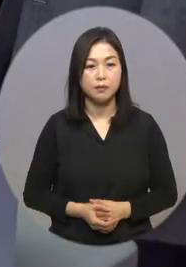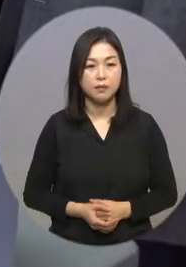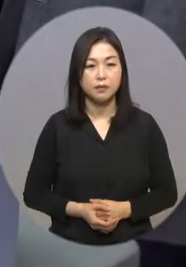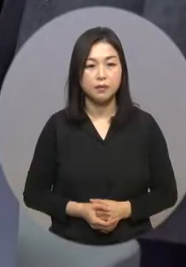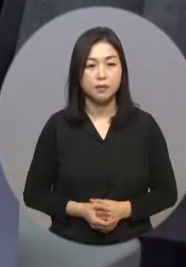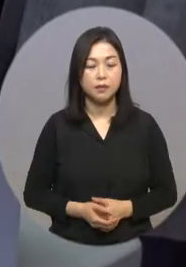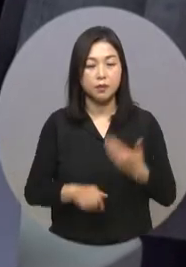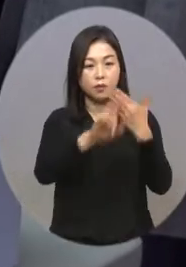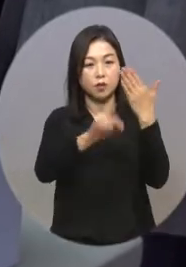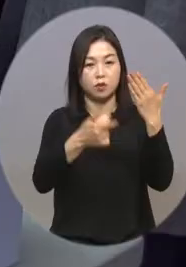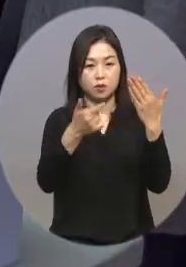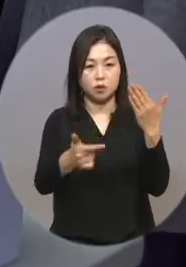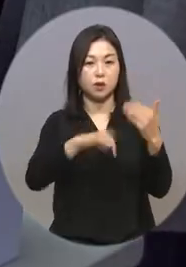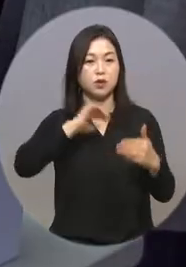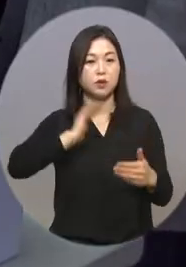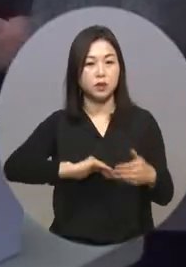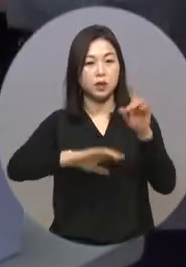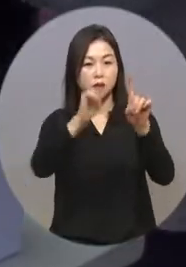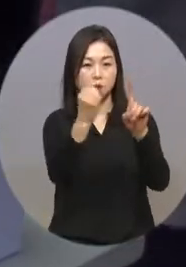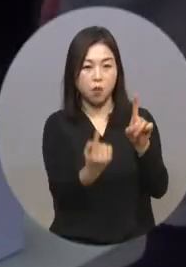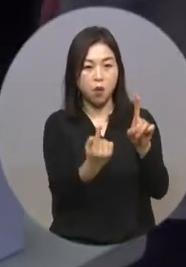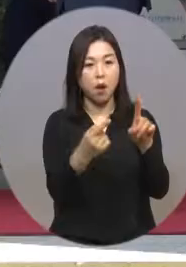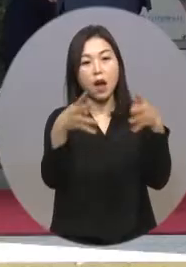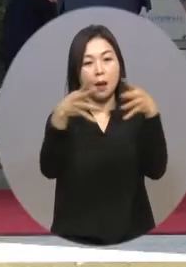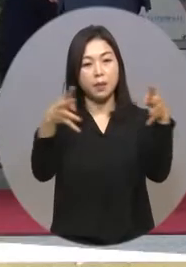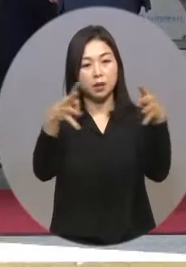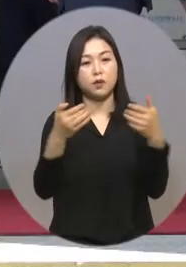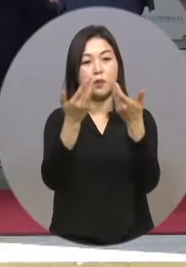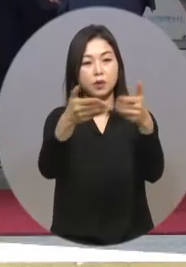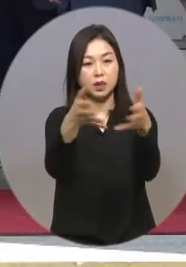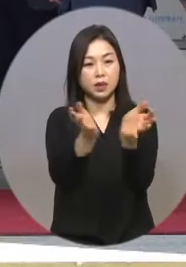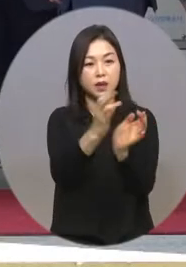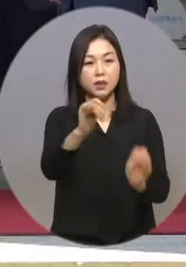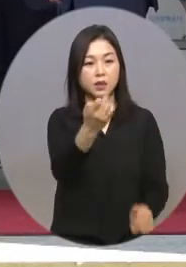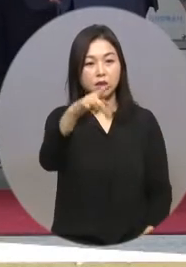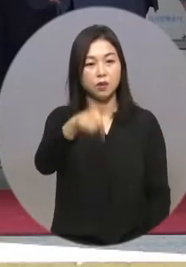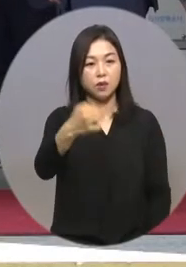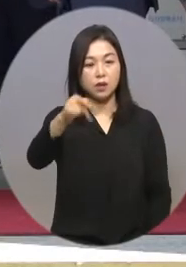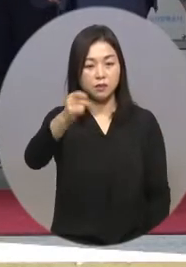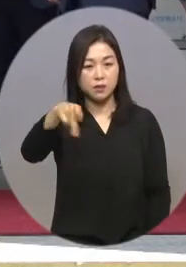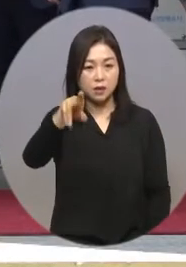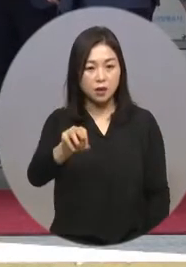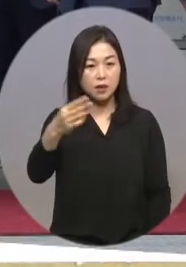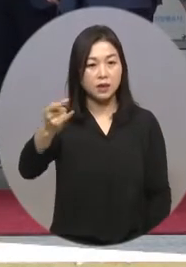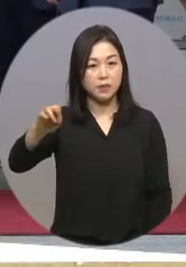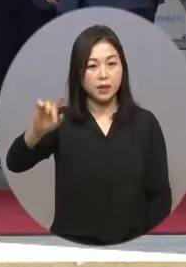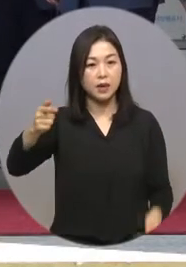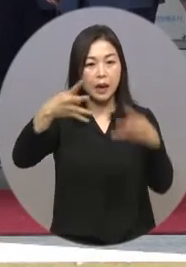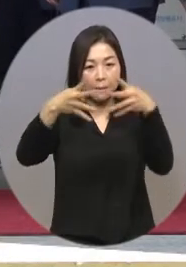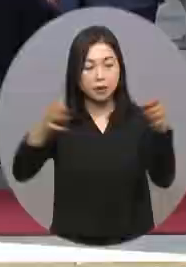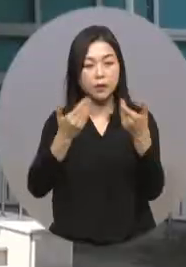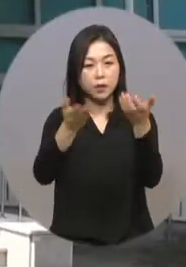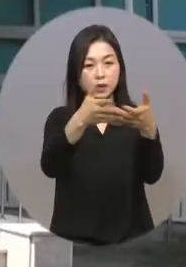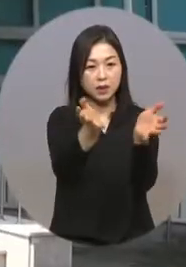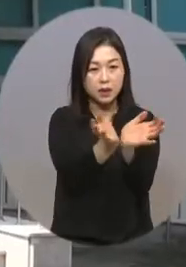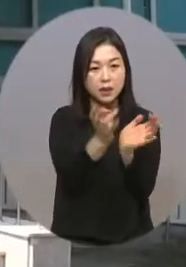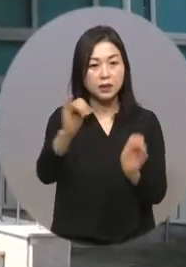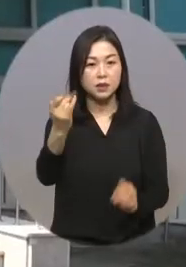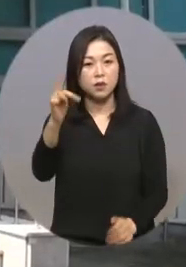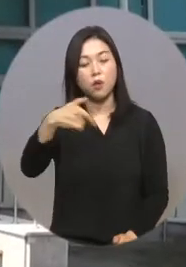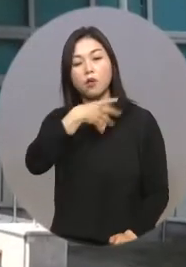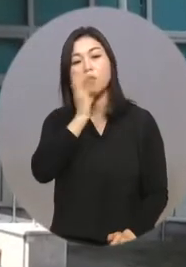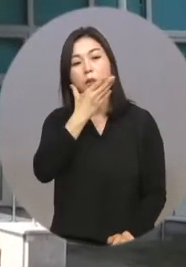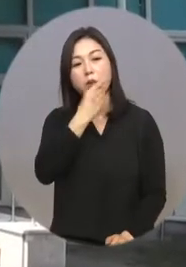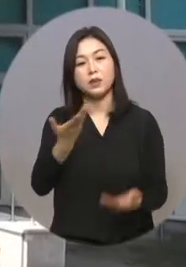6일 의정부시 제 1호 아파트 동사 다닌 신곡동 삼성래미안아파트 봉사단은 신곡 노인복지관 을